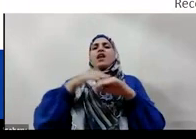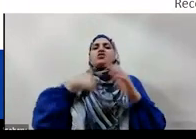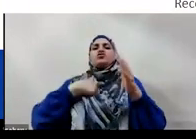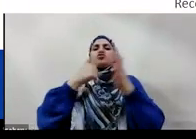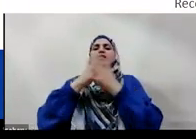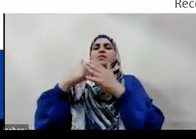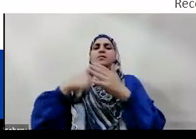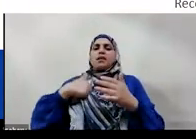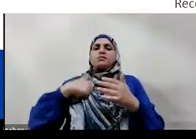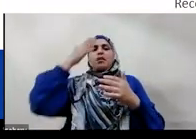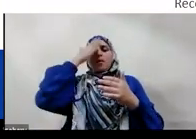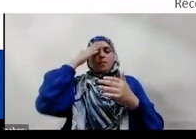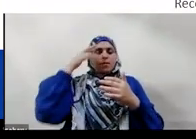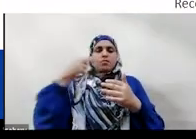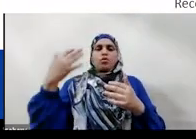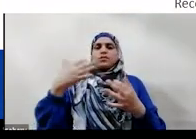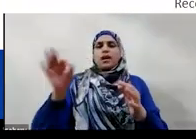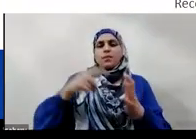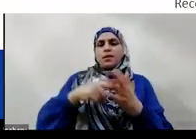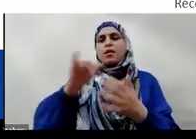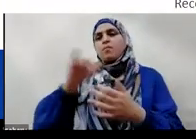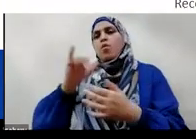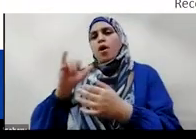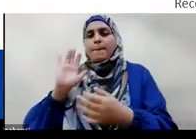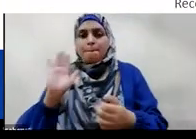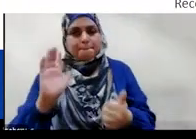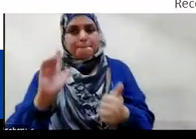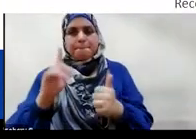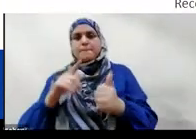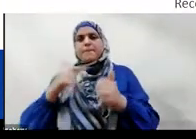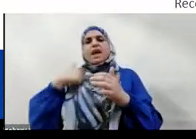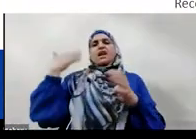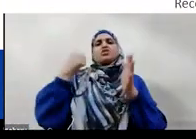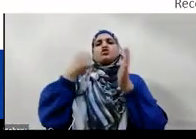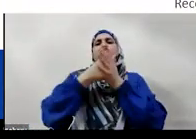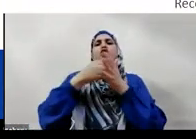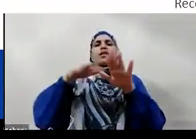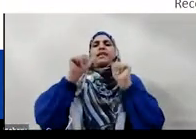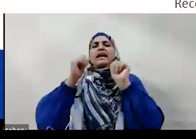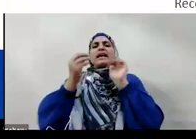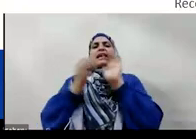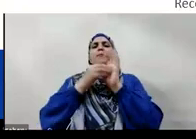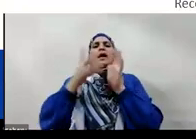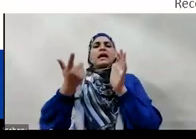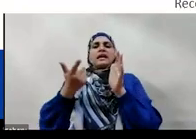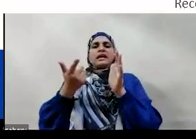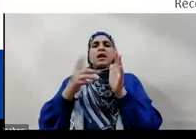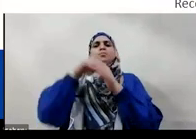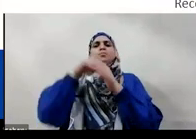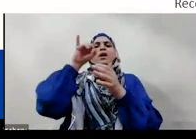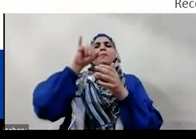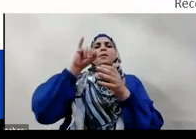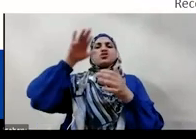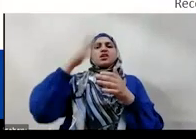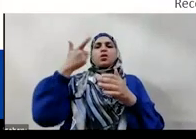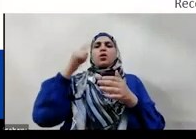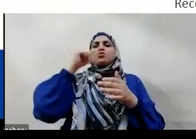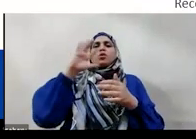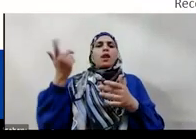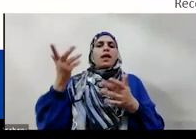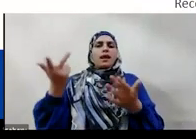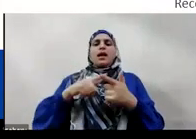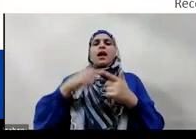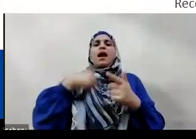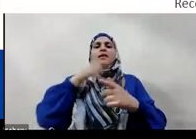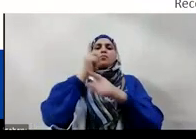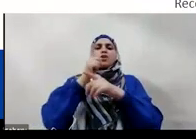بيشمل نقط مختلفه، منها الاديوكيشنال باك جراوند بتاعت حضرتك، البروفيشنال باك جراوند بتاعت حضراتكم، لو درستوا اي كورسز او